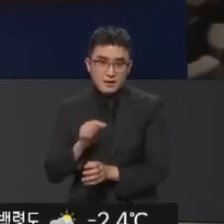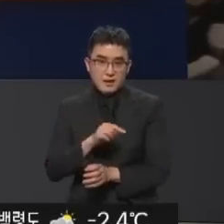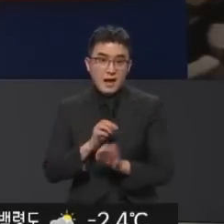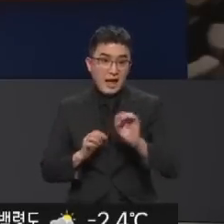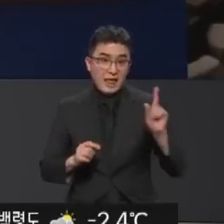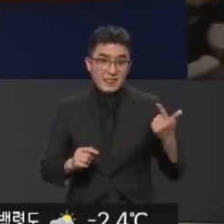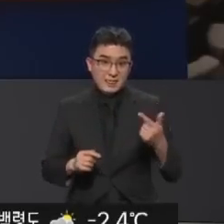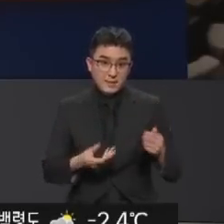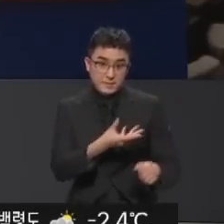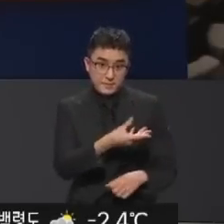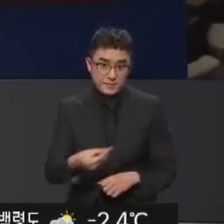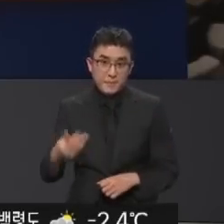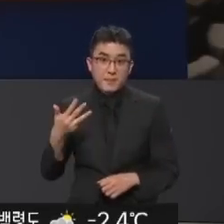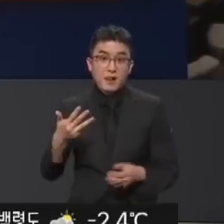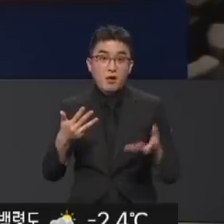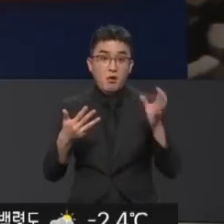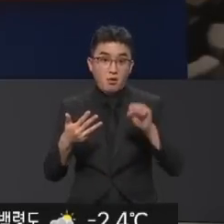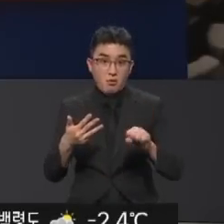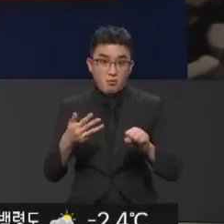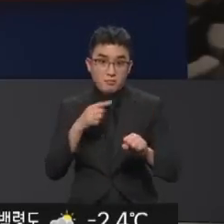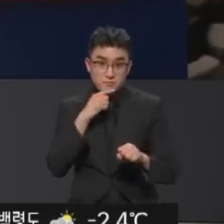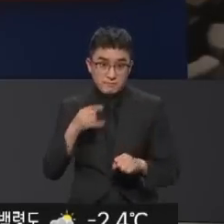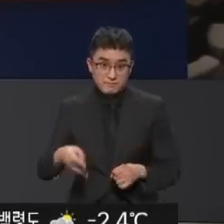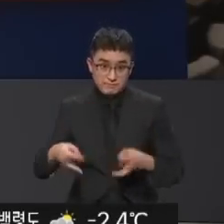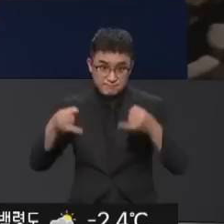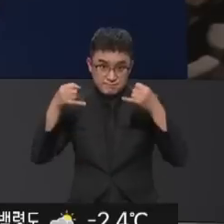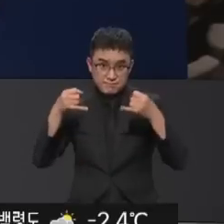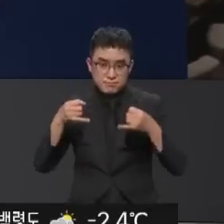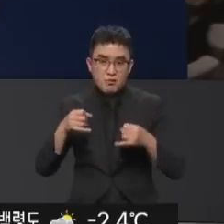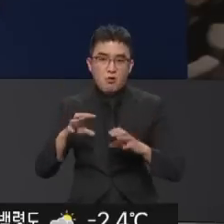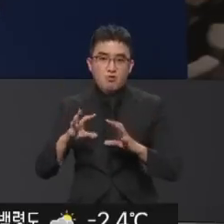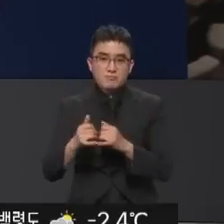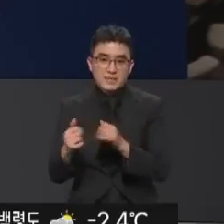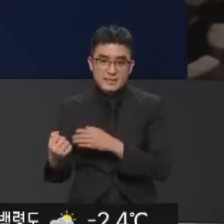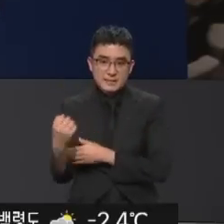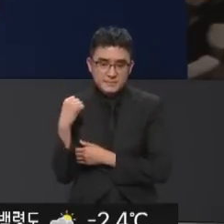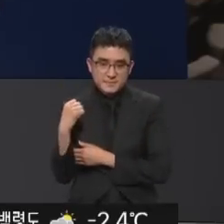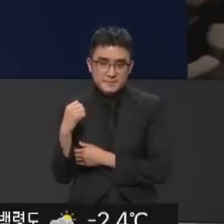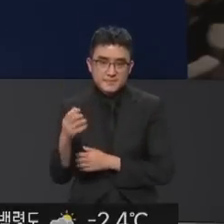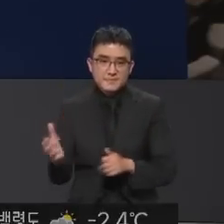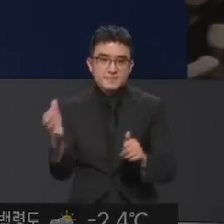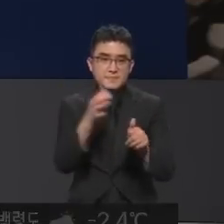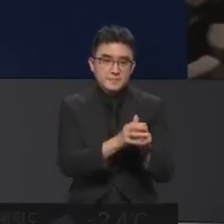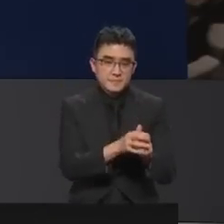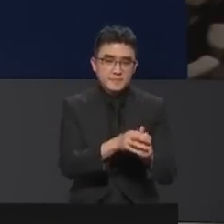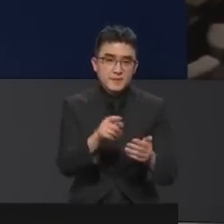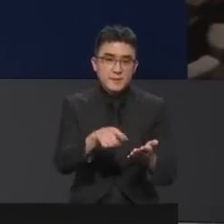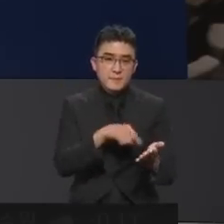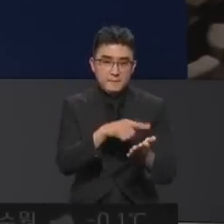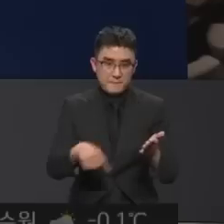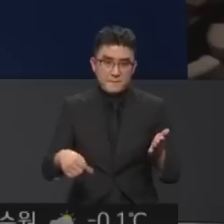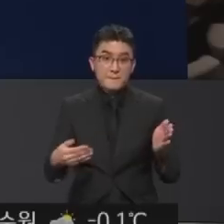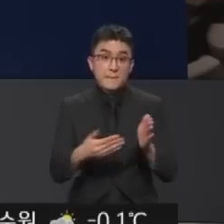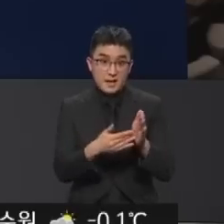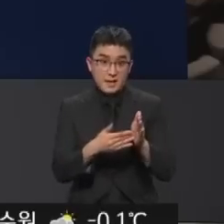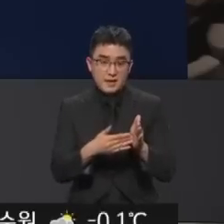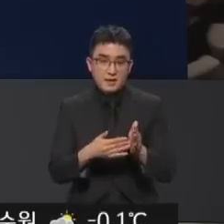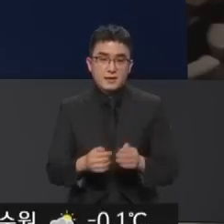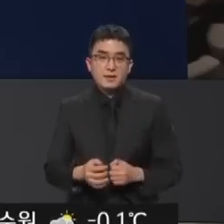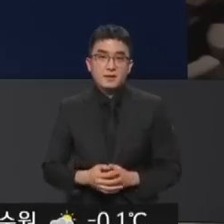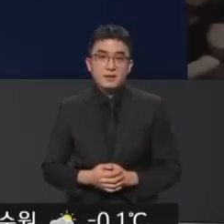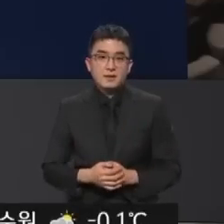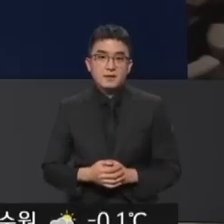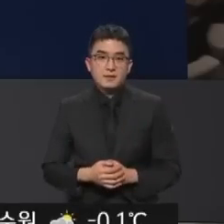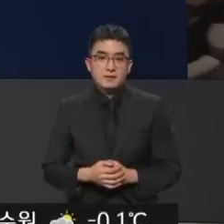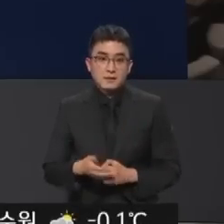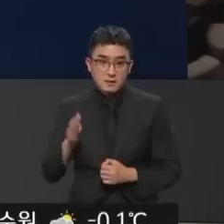빌렸던 8억여 원의 부채를 국민의힘에서 승계해서 안 의원에게 갚았다고 먼저 이야기를 했습니다. 그런데